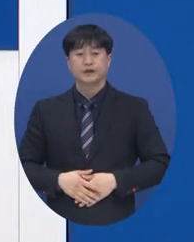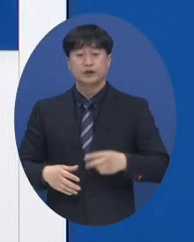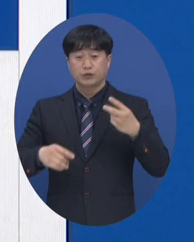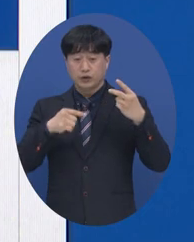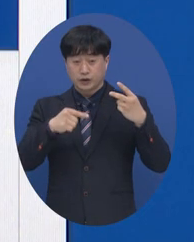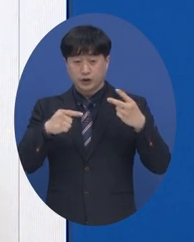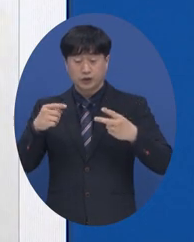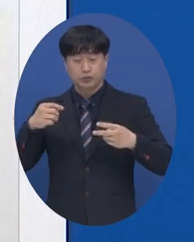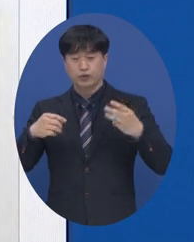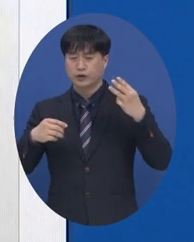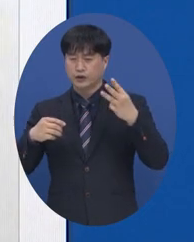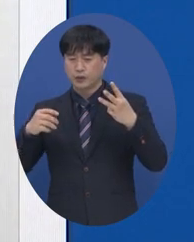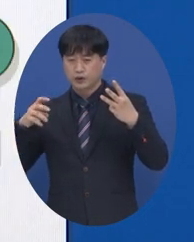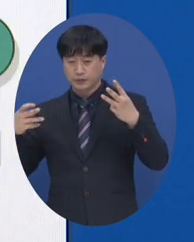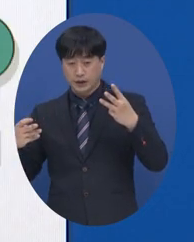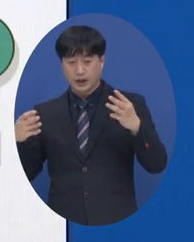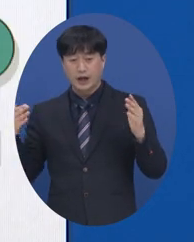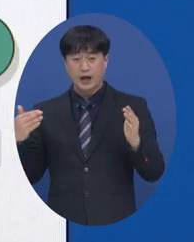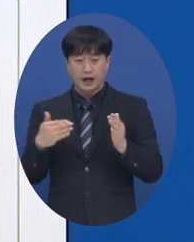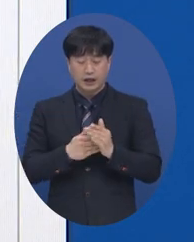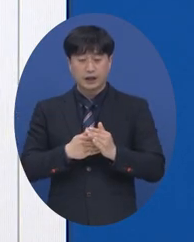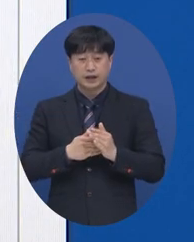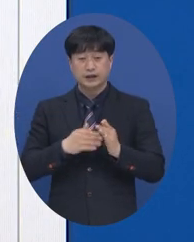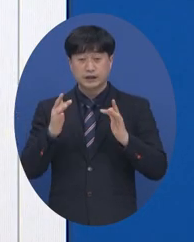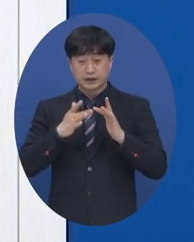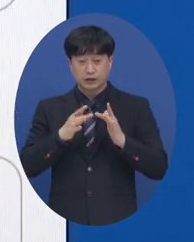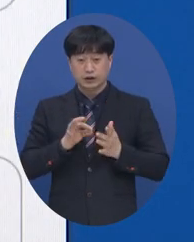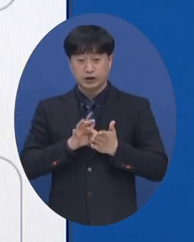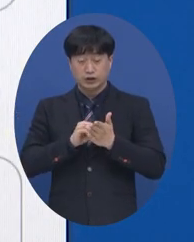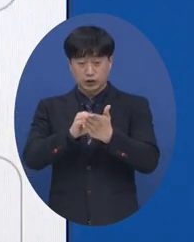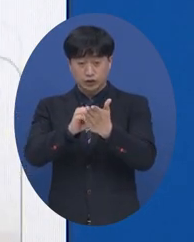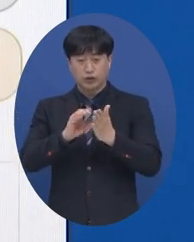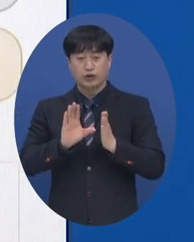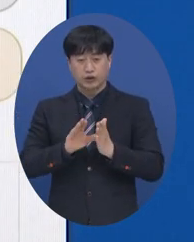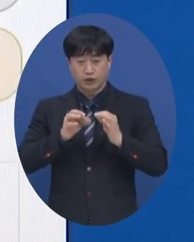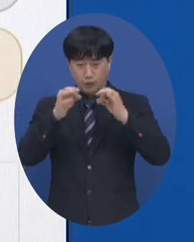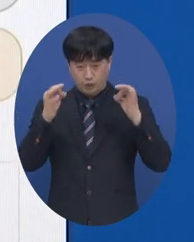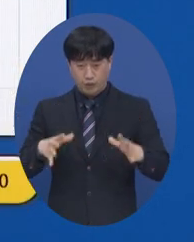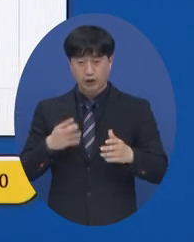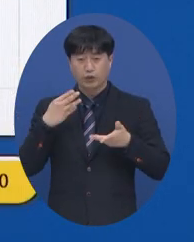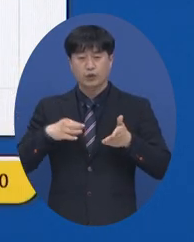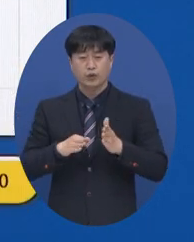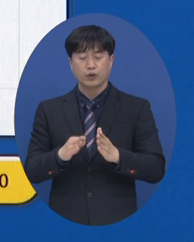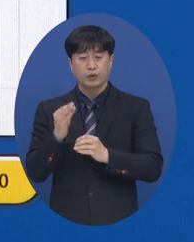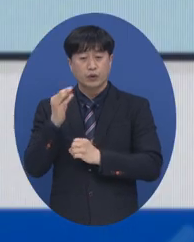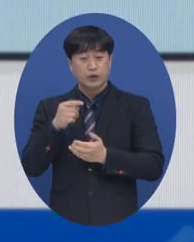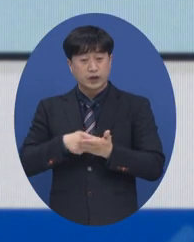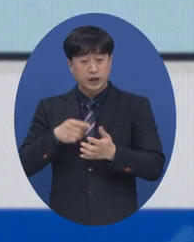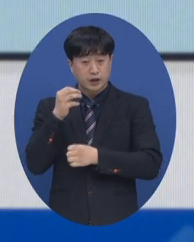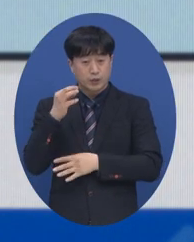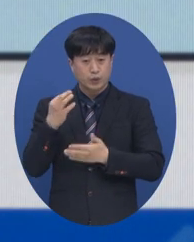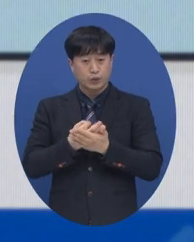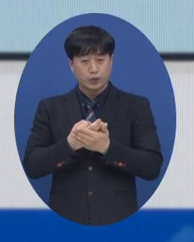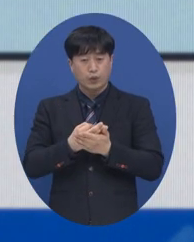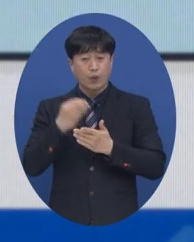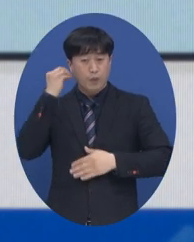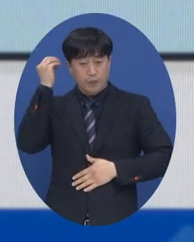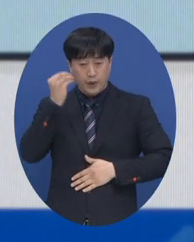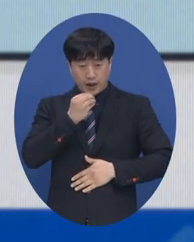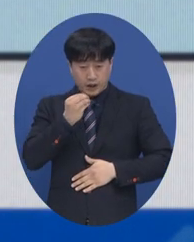1일부터 3월 14일까지 가 온라인 신청 기간이 냈는데요 경기도 재난 기본소득 신청 홈페이지에서